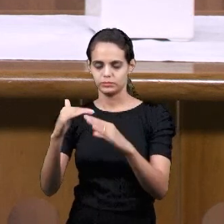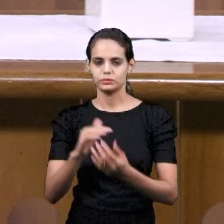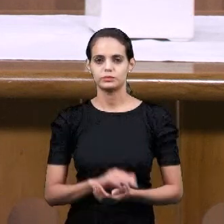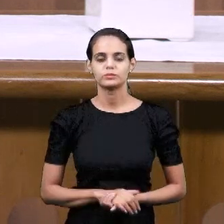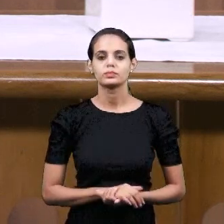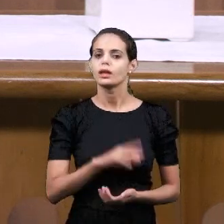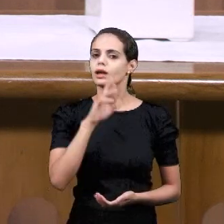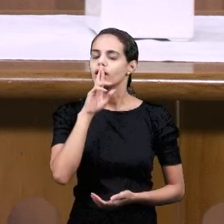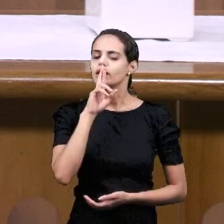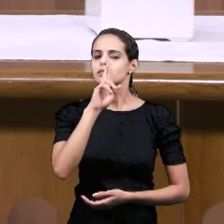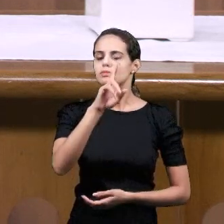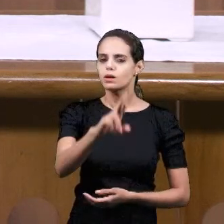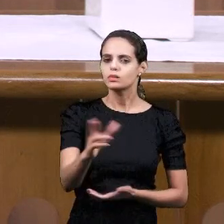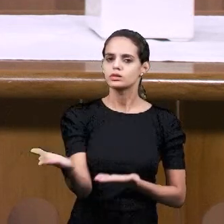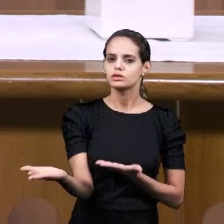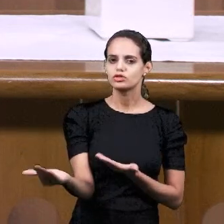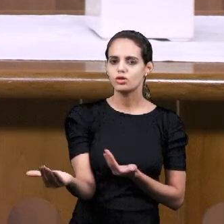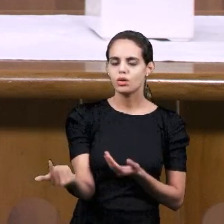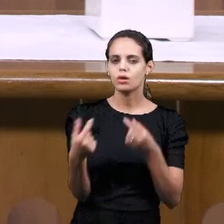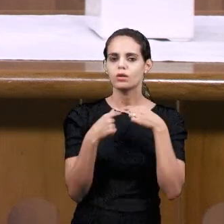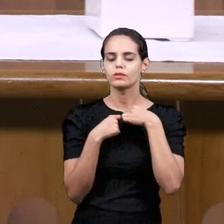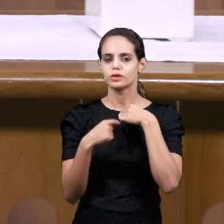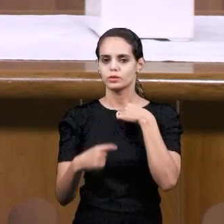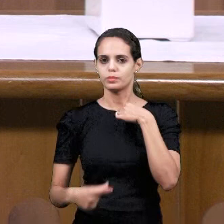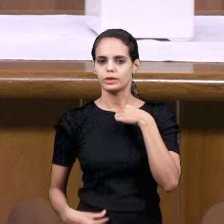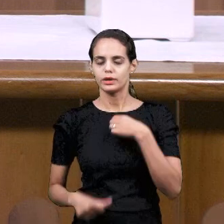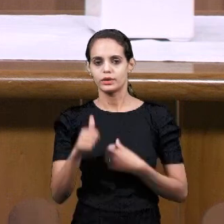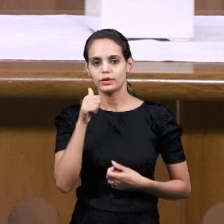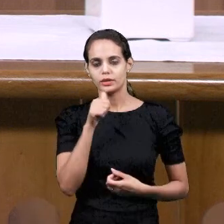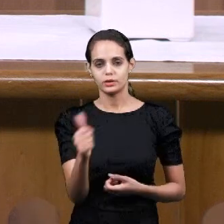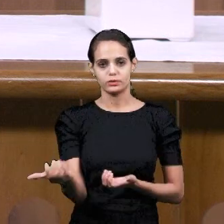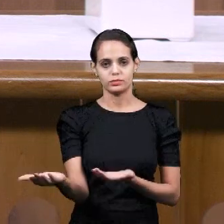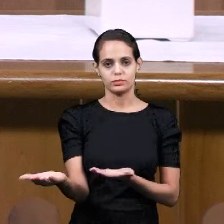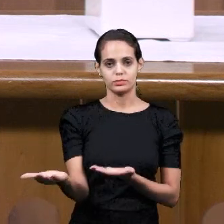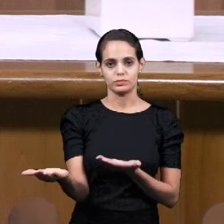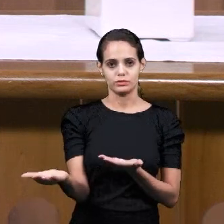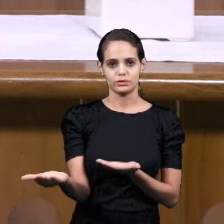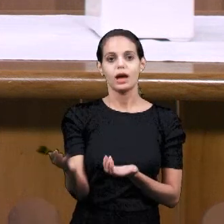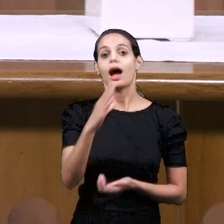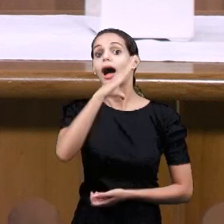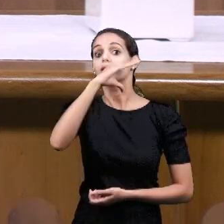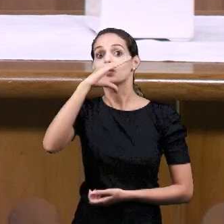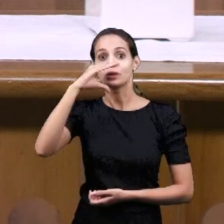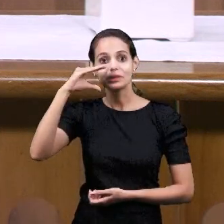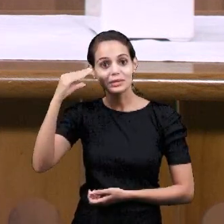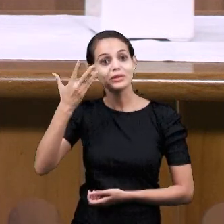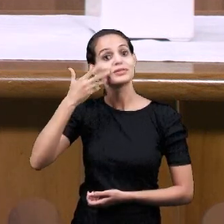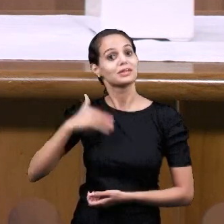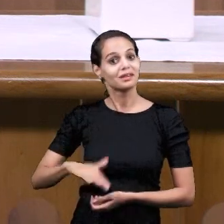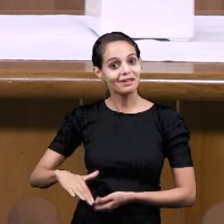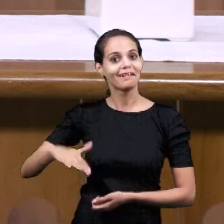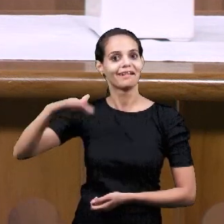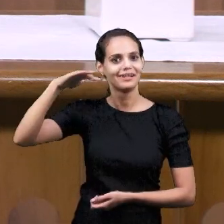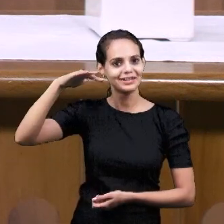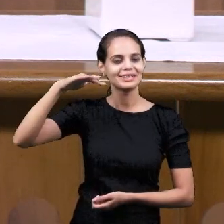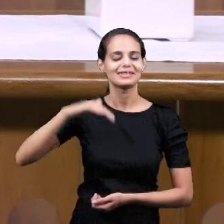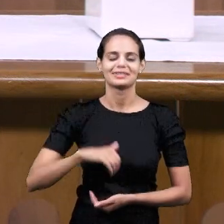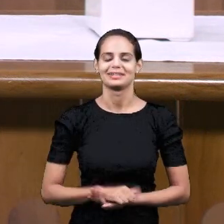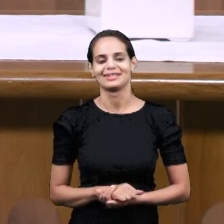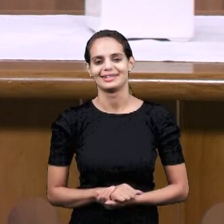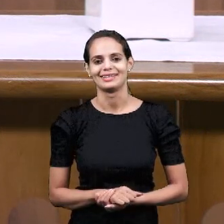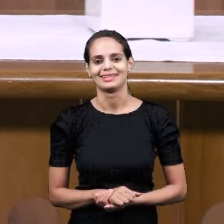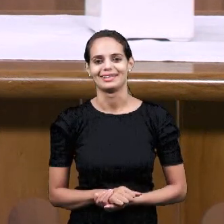dames, ouvriers, et même des adolescents et enfants. Nous allons voir ici quelques réponses. Et ce sujet, c'est un sujet.